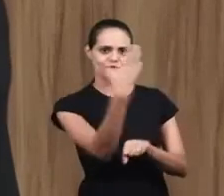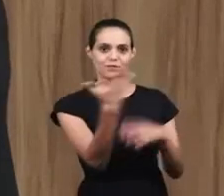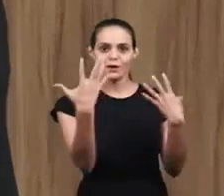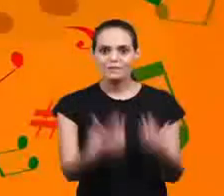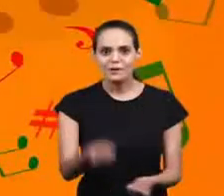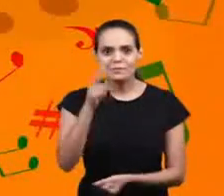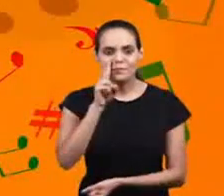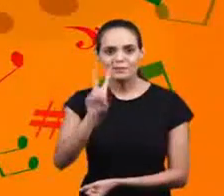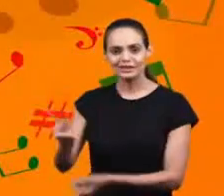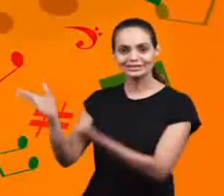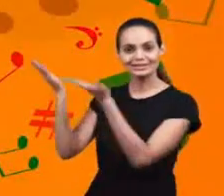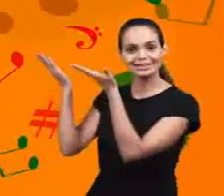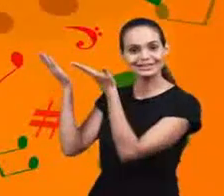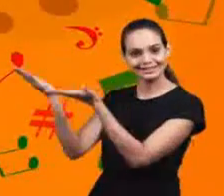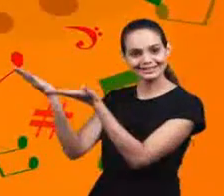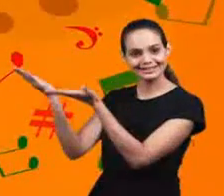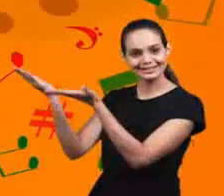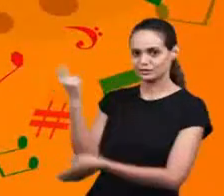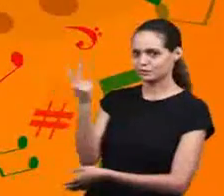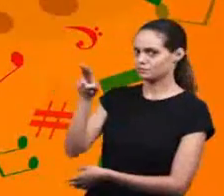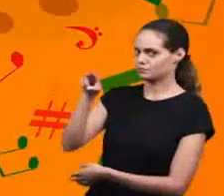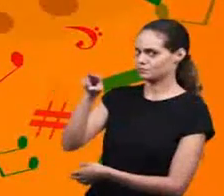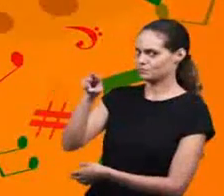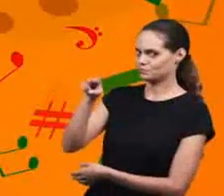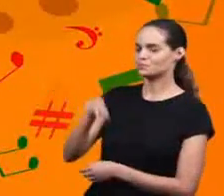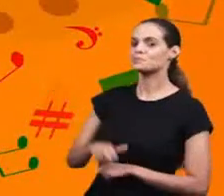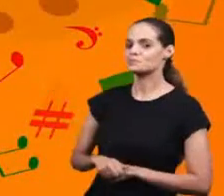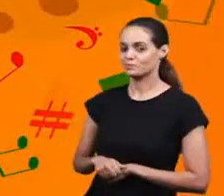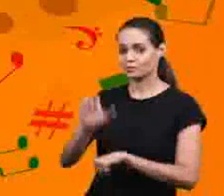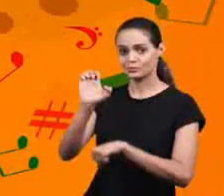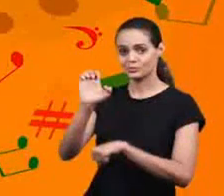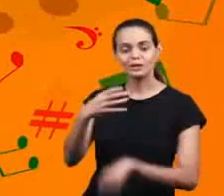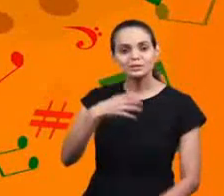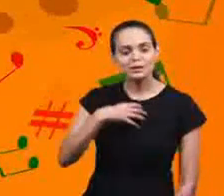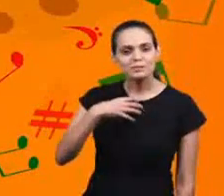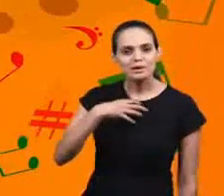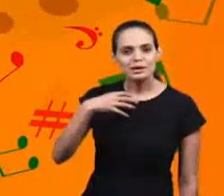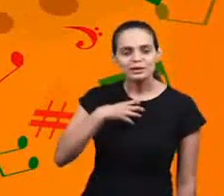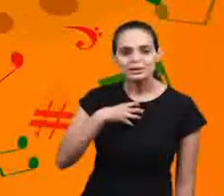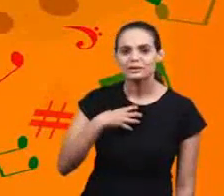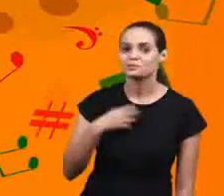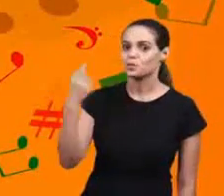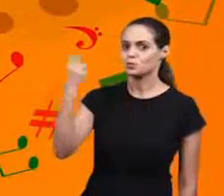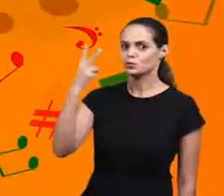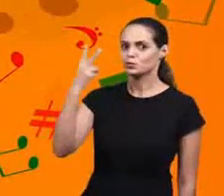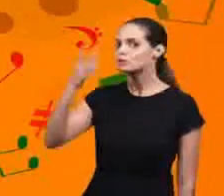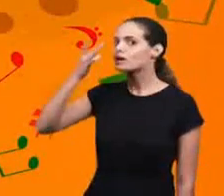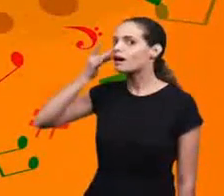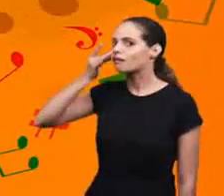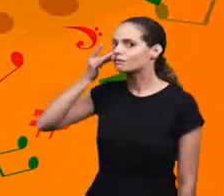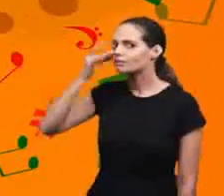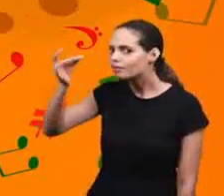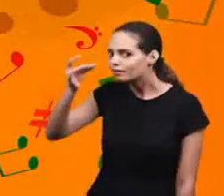auf ihren Instrumenten spielen. In Brasilien und auch im Ausland Schaut, das sind die